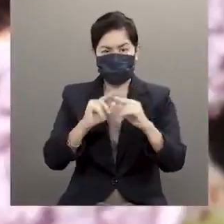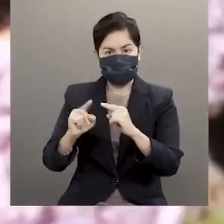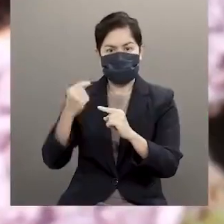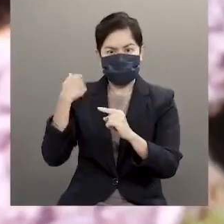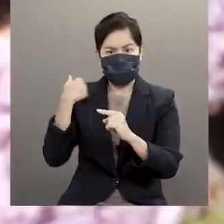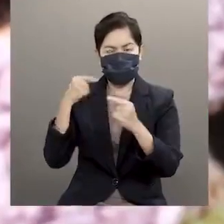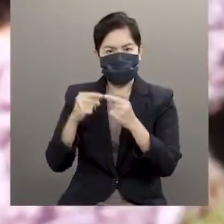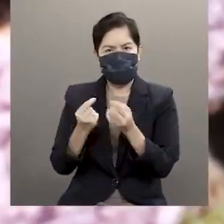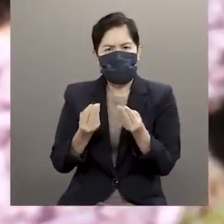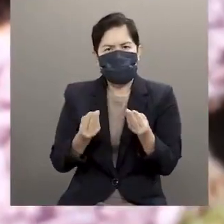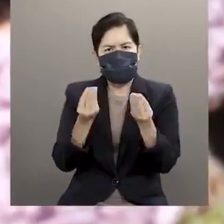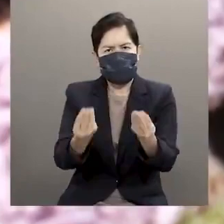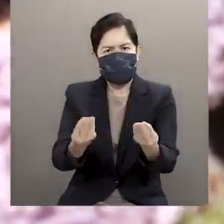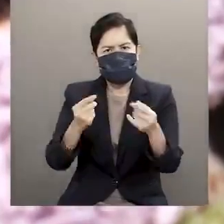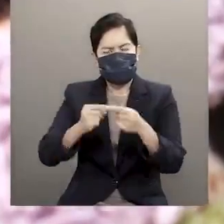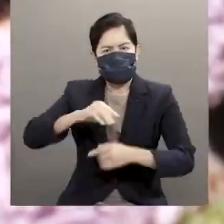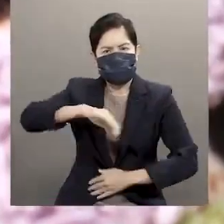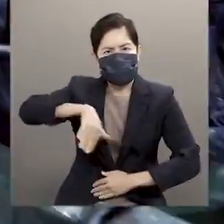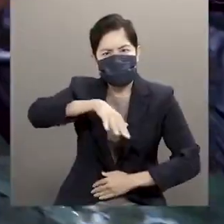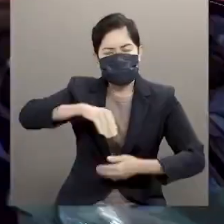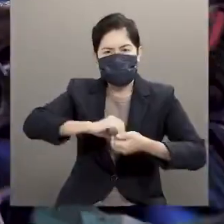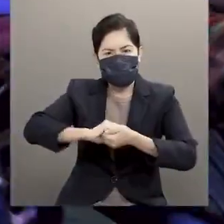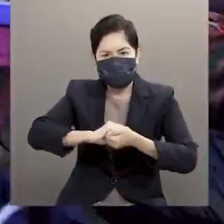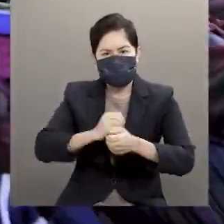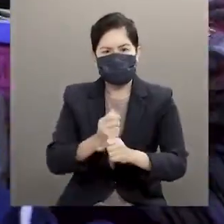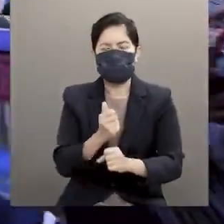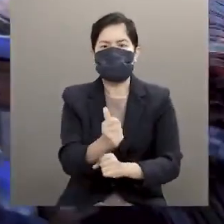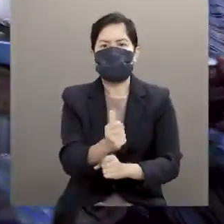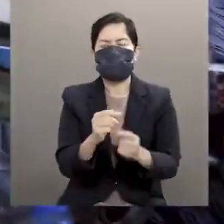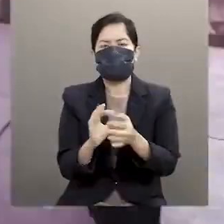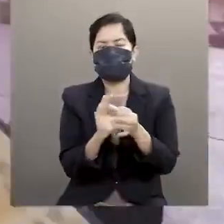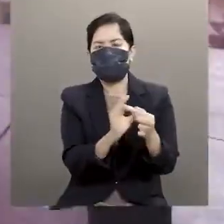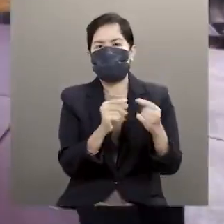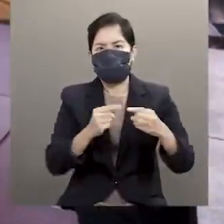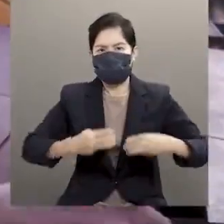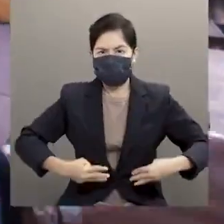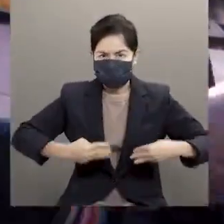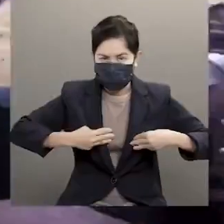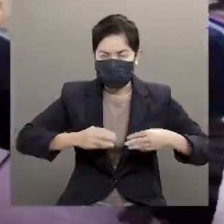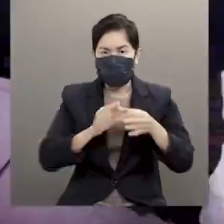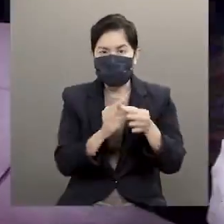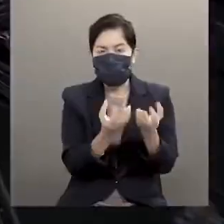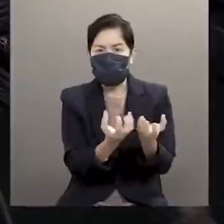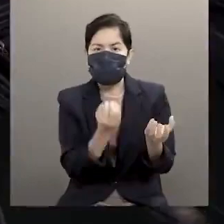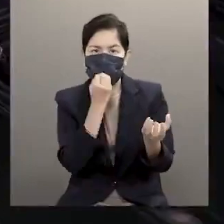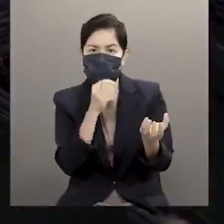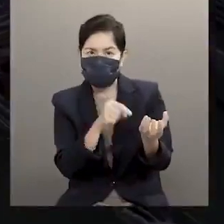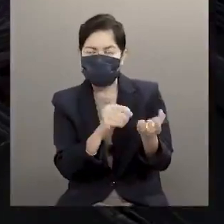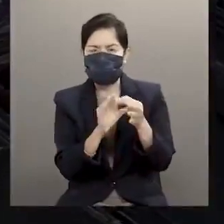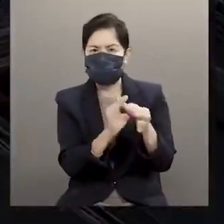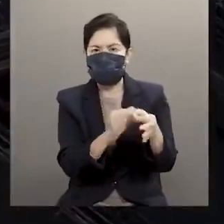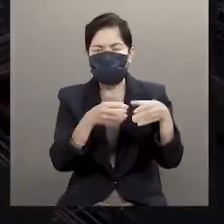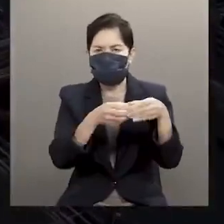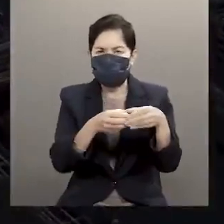มของชุชนได้ไม่วจะเป็นทนทางวธีชีวตทุนทางอาหารยคกนทุทางประวัิศาชะธิพัยฐานทนแบนี้จ่วใหญ่